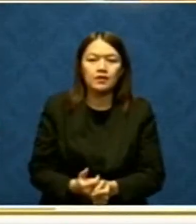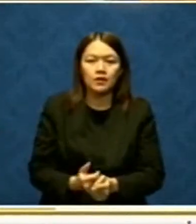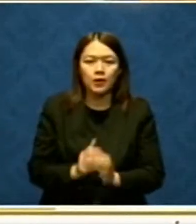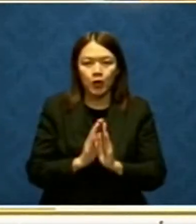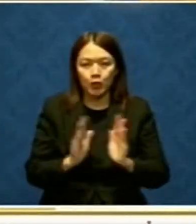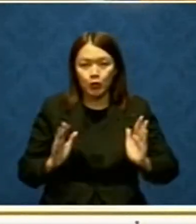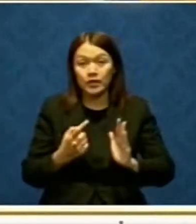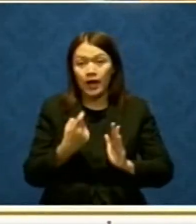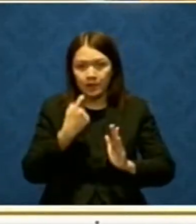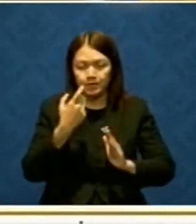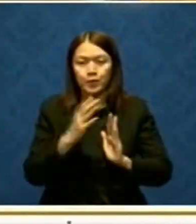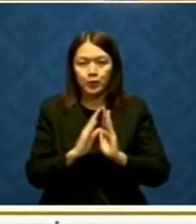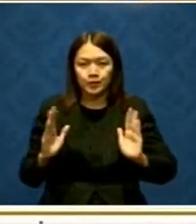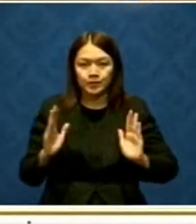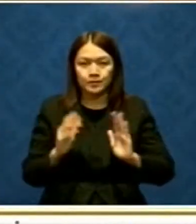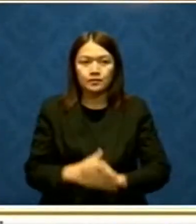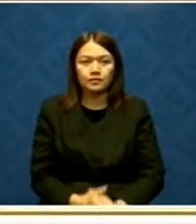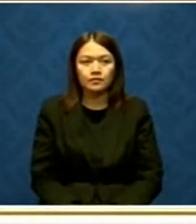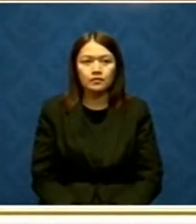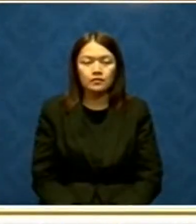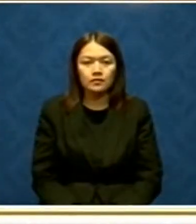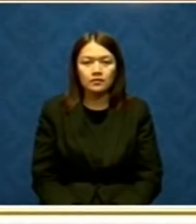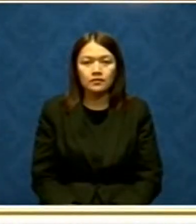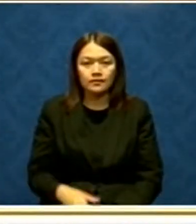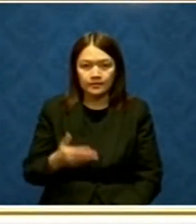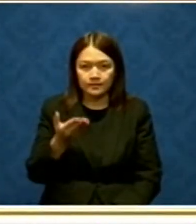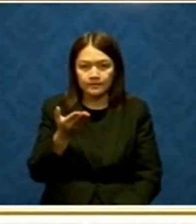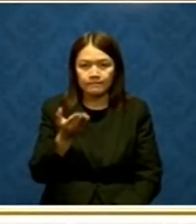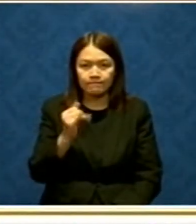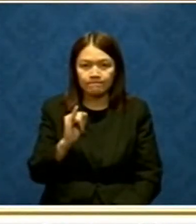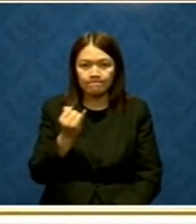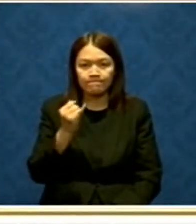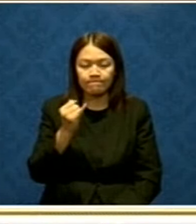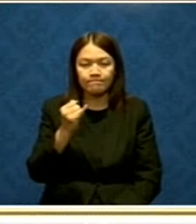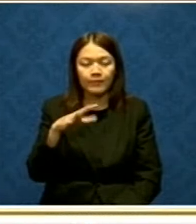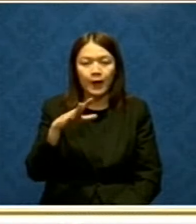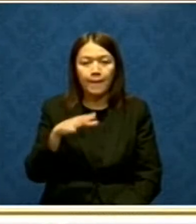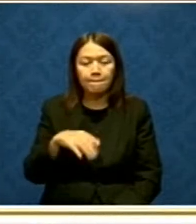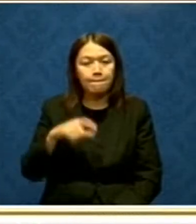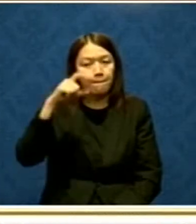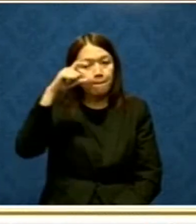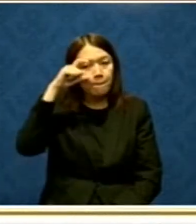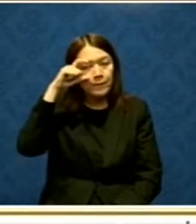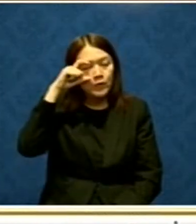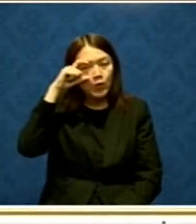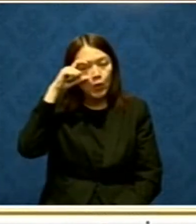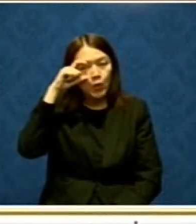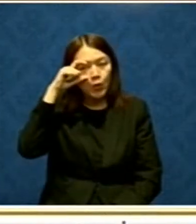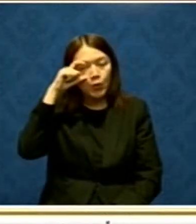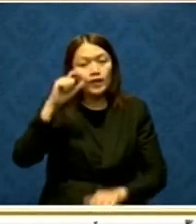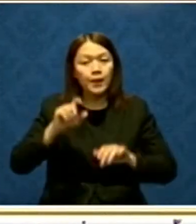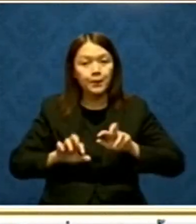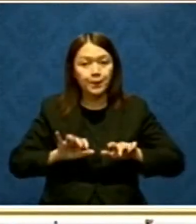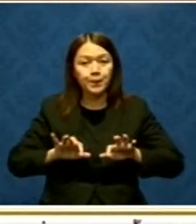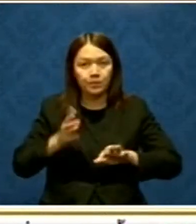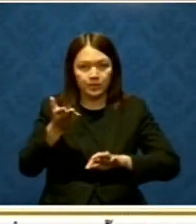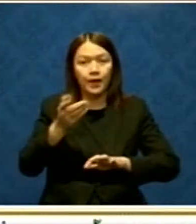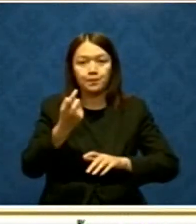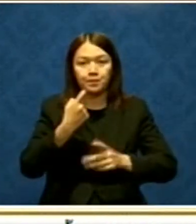ครับขอบคุณท่านปรีครับต่อไปขอเชิญคุณจิรัตทองสวรรค์ถามเป็นครั้งที่สองครับ